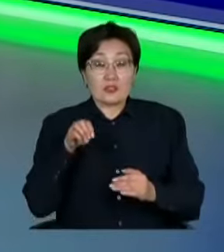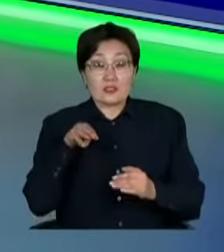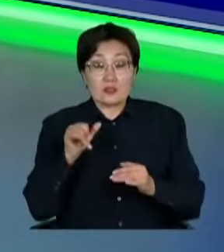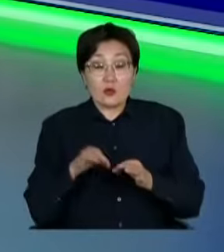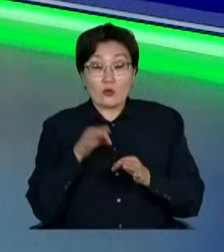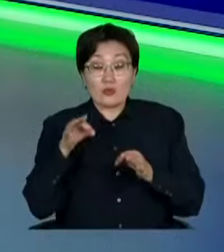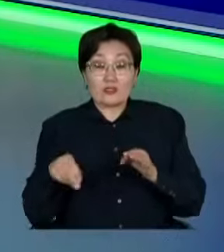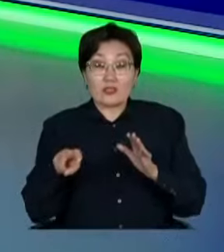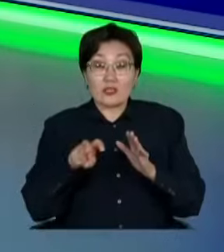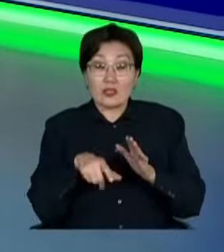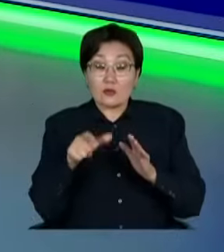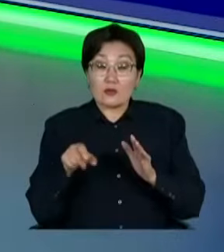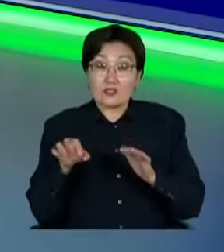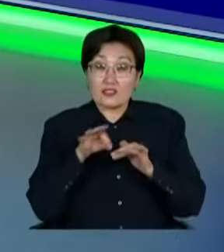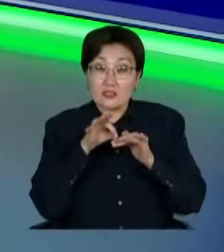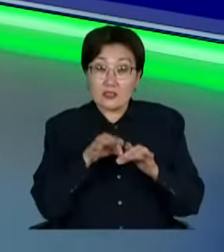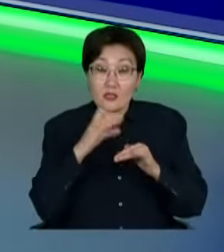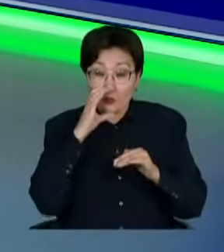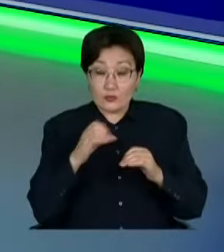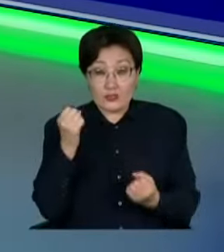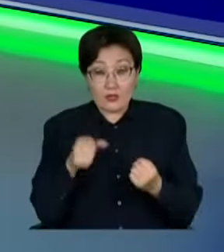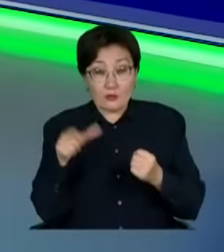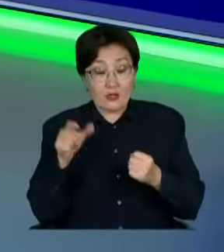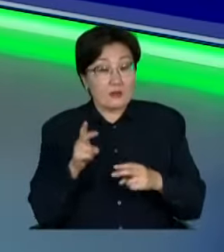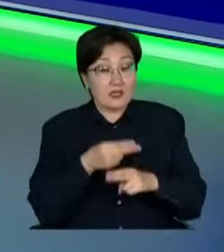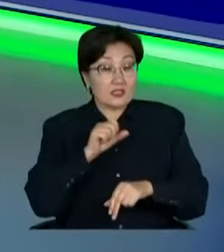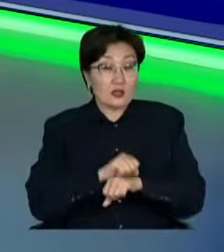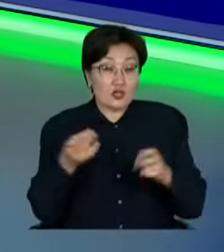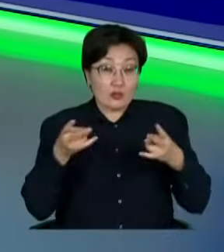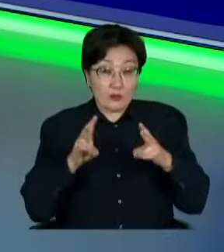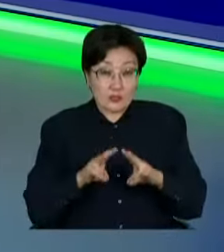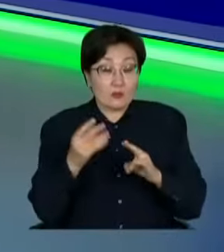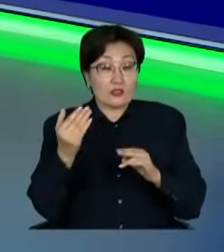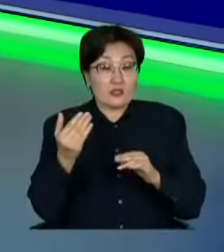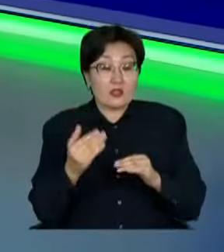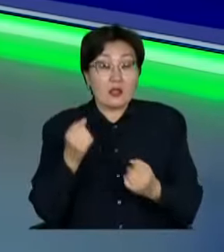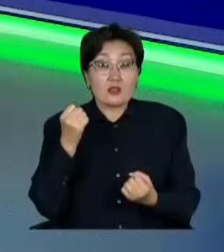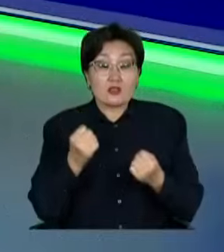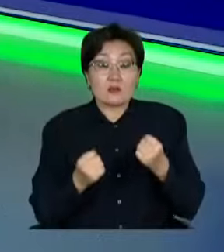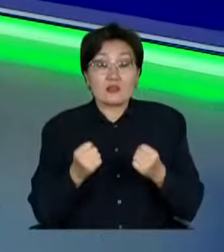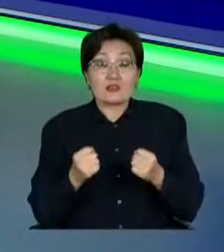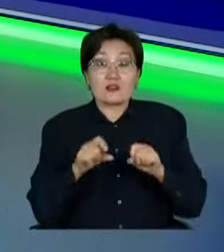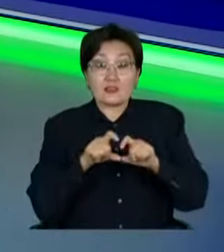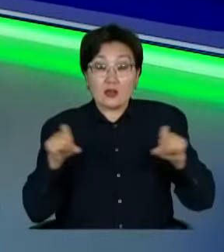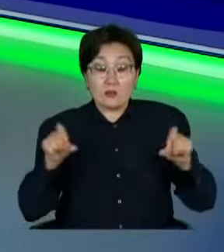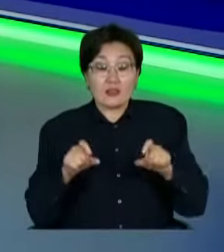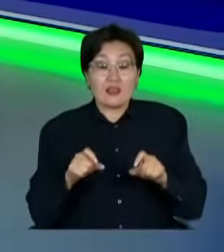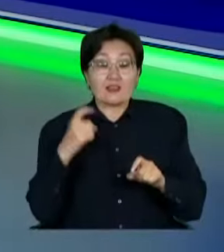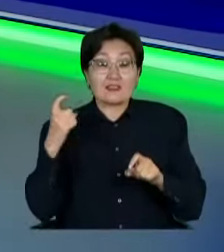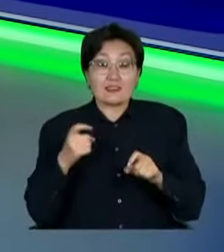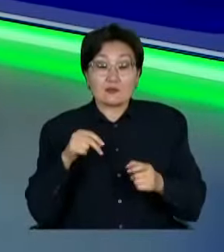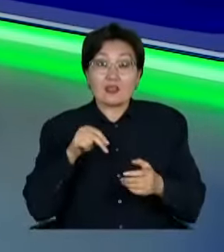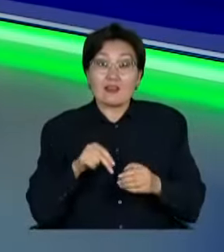облысында жолаушы тасымалдайтын газель жүргізушілері аялдамасыз қалмақ. Өйткені олар автобекет иесімен тұрақ бағасына келісе алмай